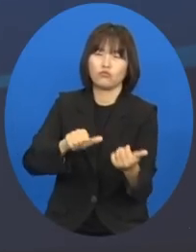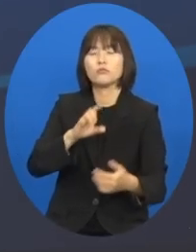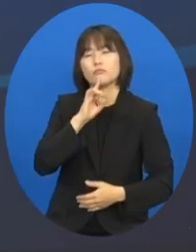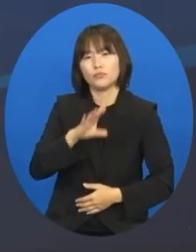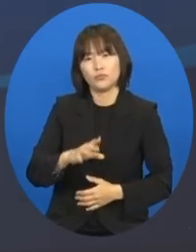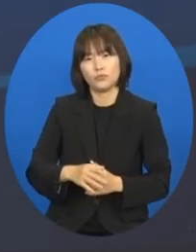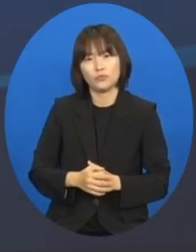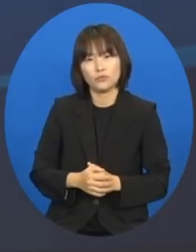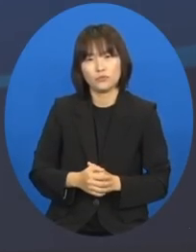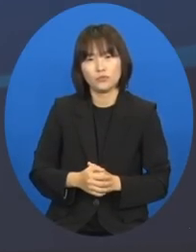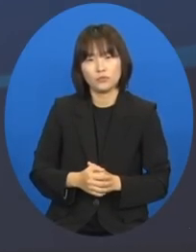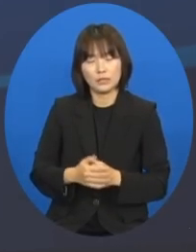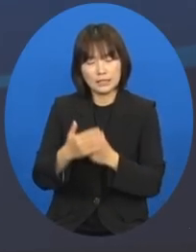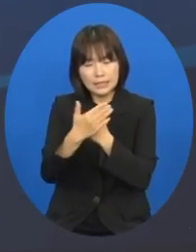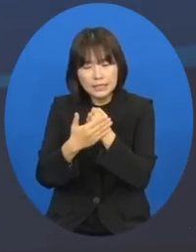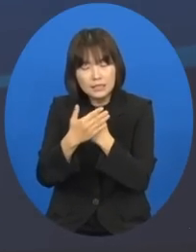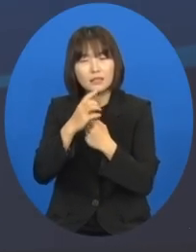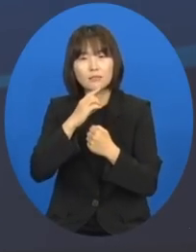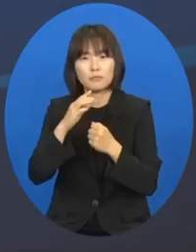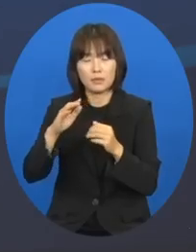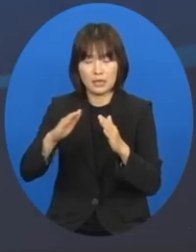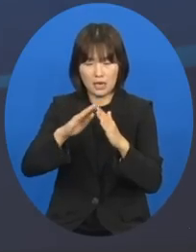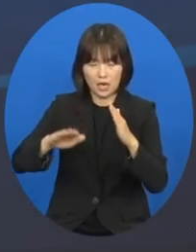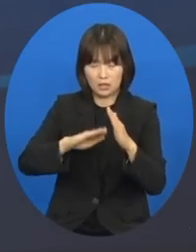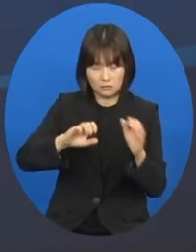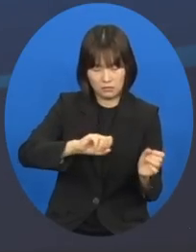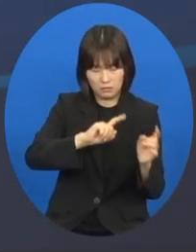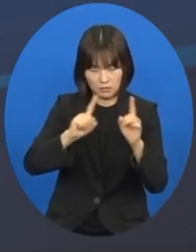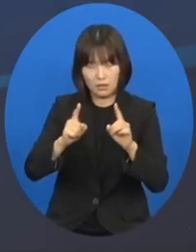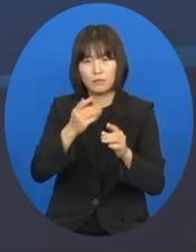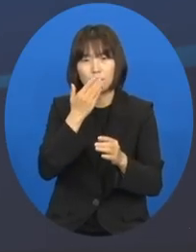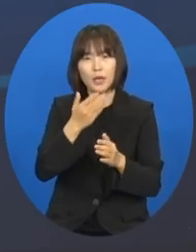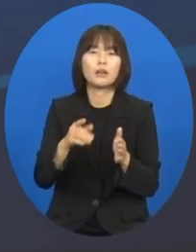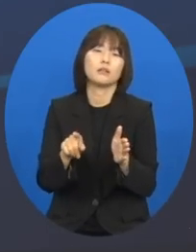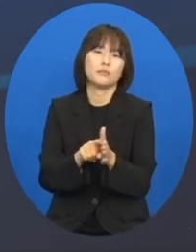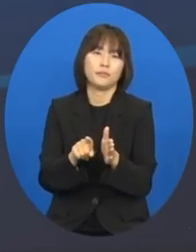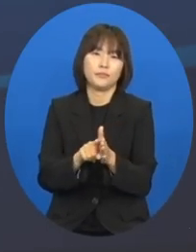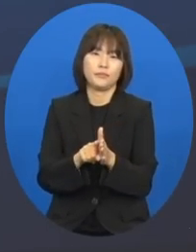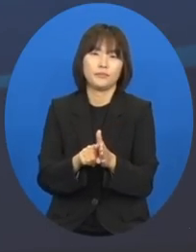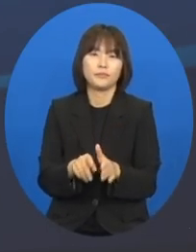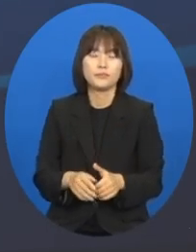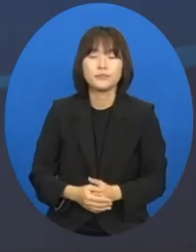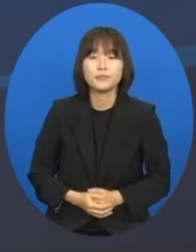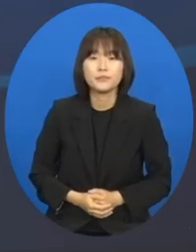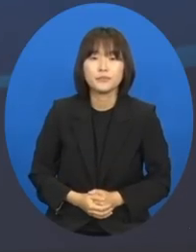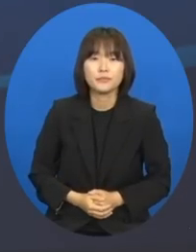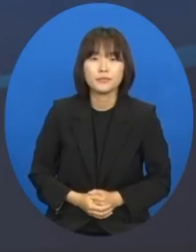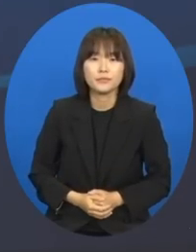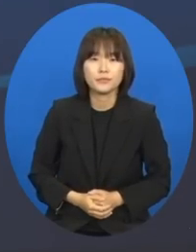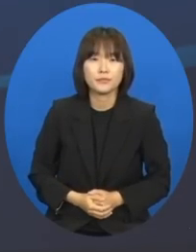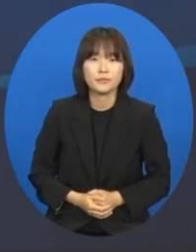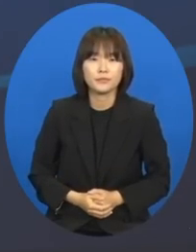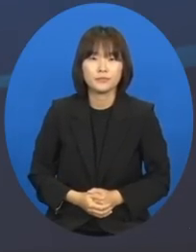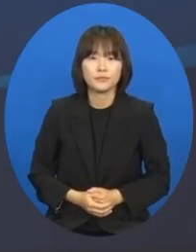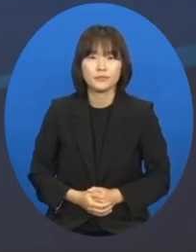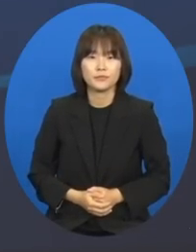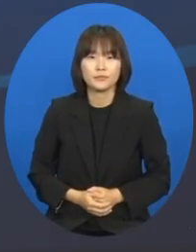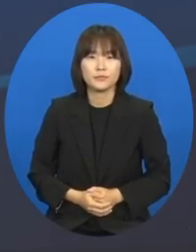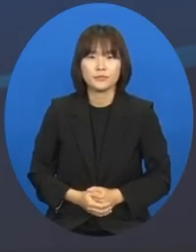없어요 은혜만이 가정을 살리는 줄로 믿습니다 자 왜